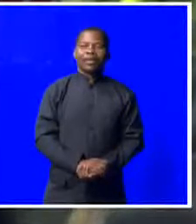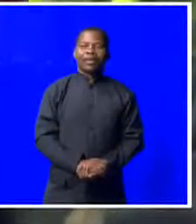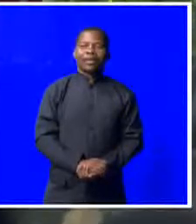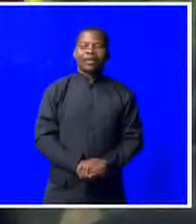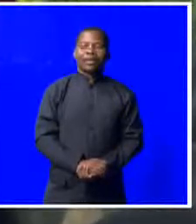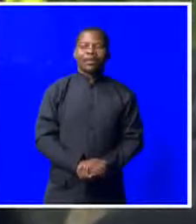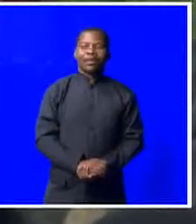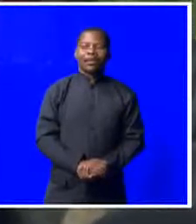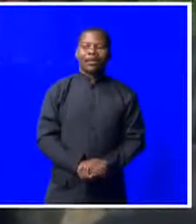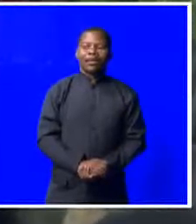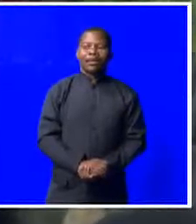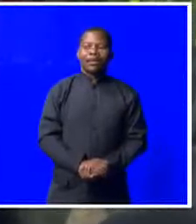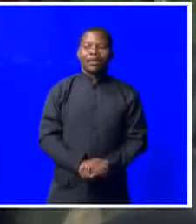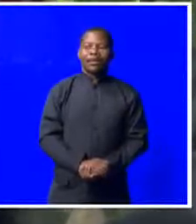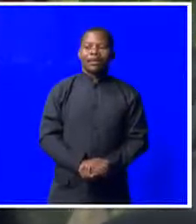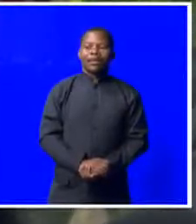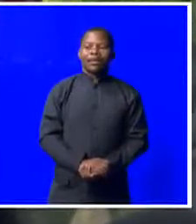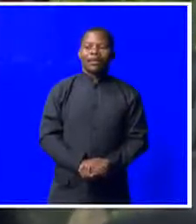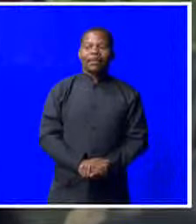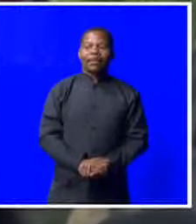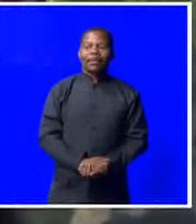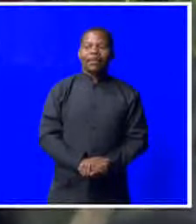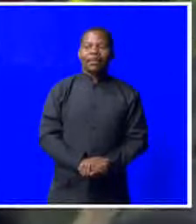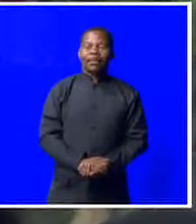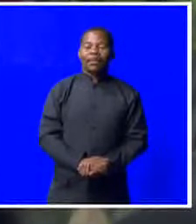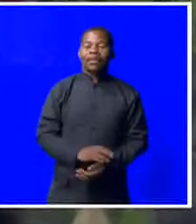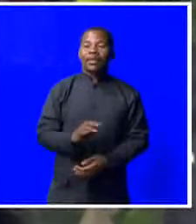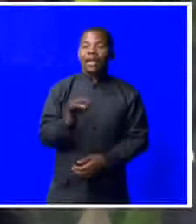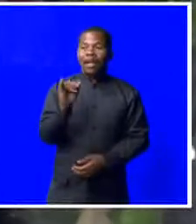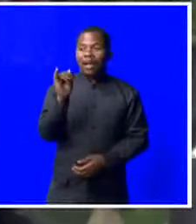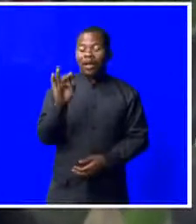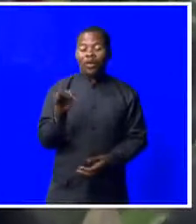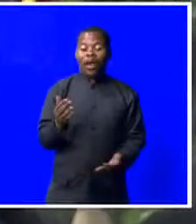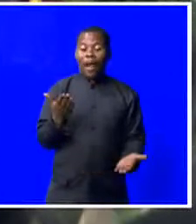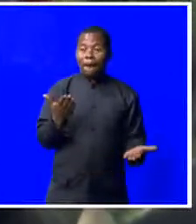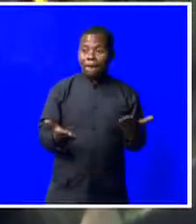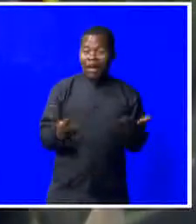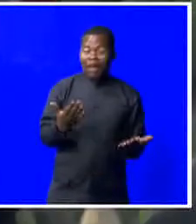asitekele ukuthi nangabe bengathiwa umlangeni yena